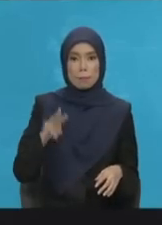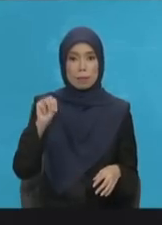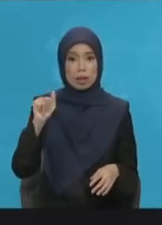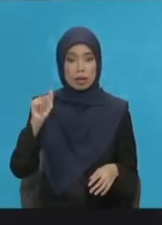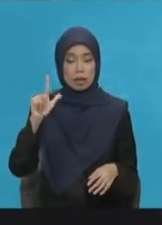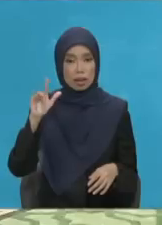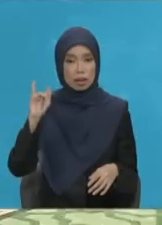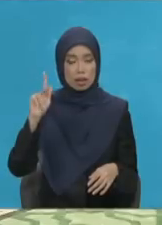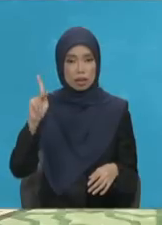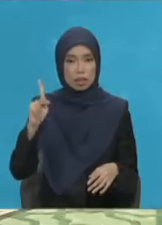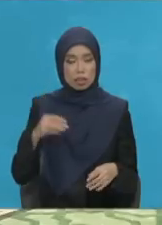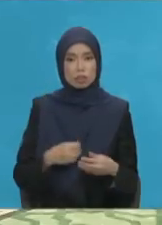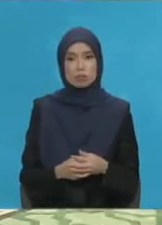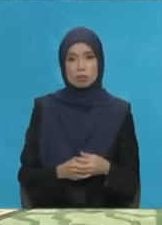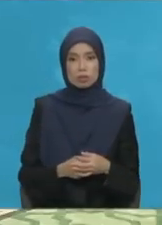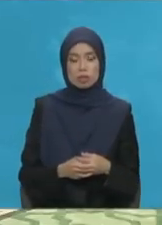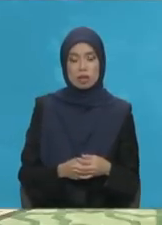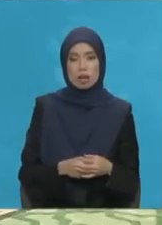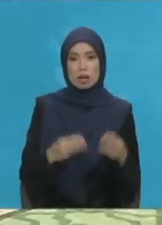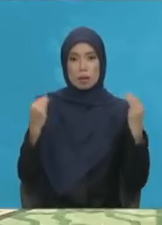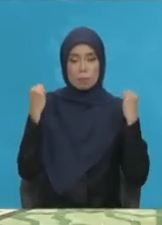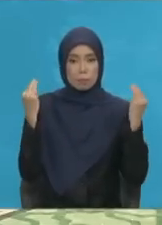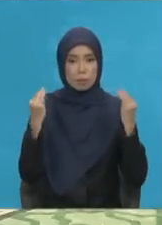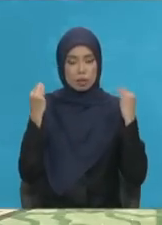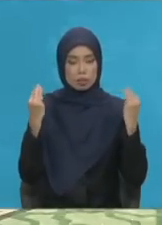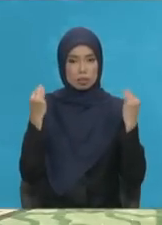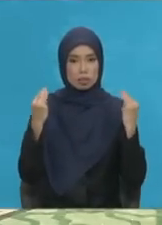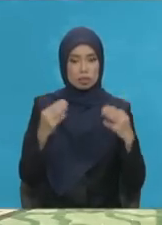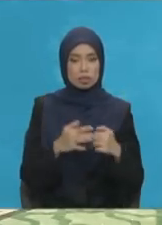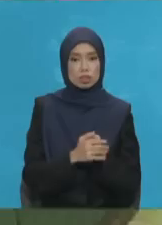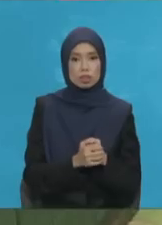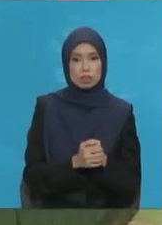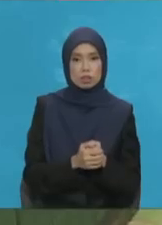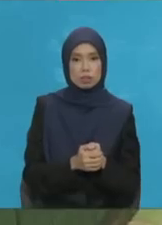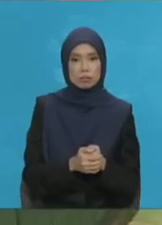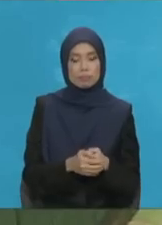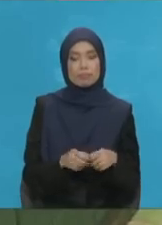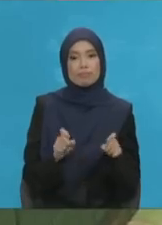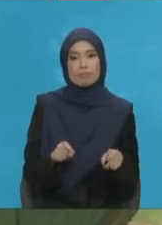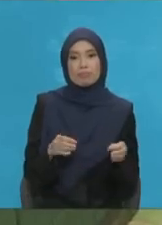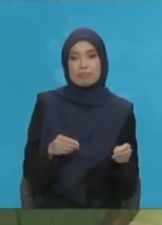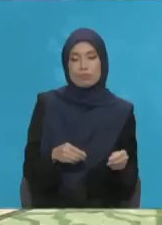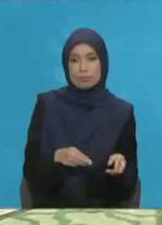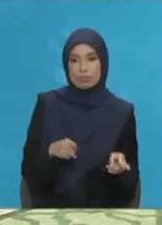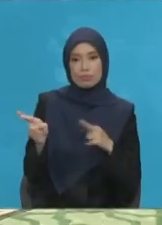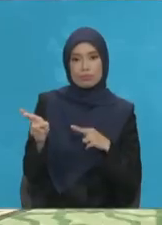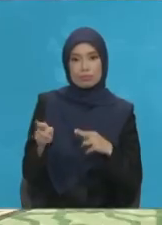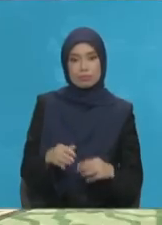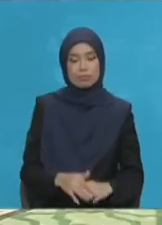majelis istiadat menerima tanda diraja dan pertunangan di Raja telah siap sedia